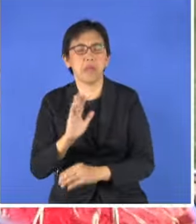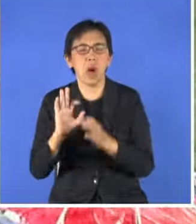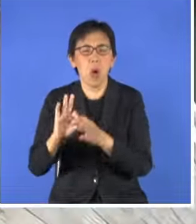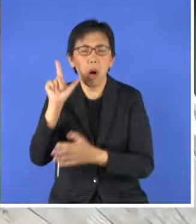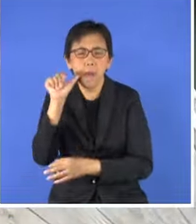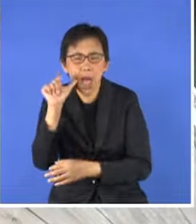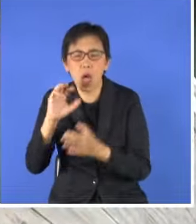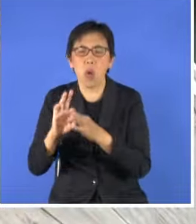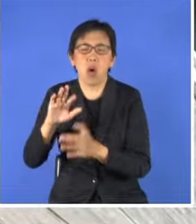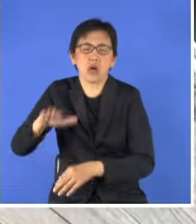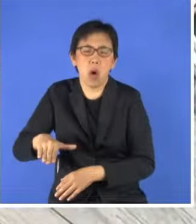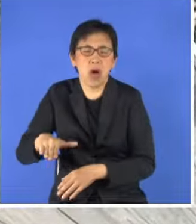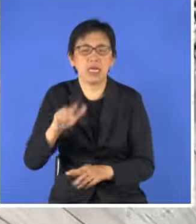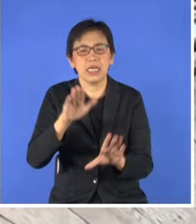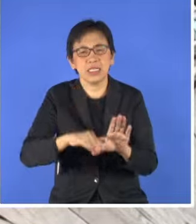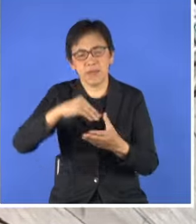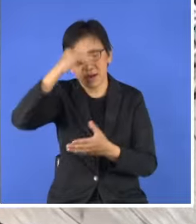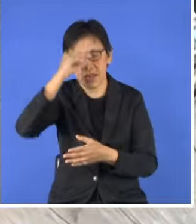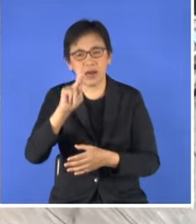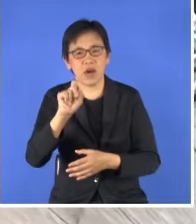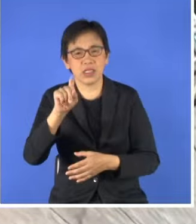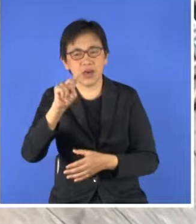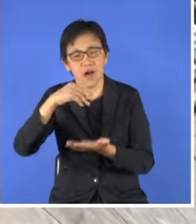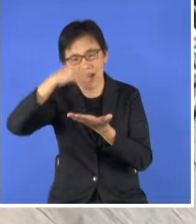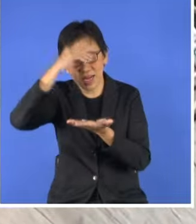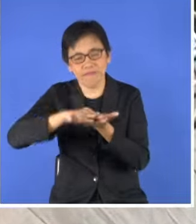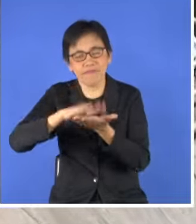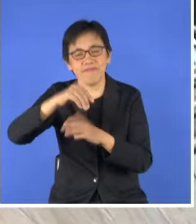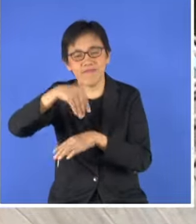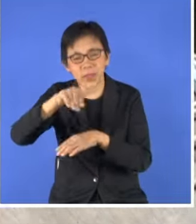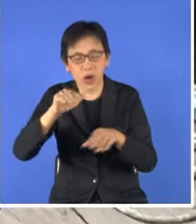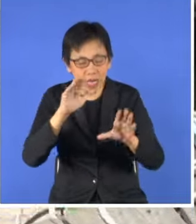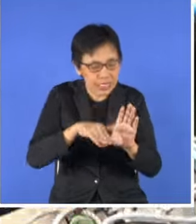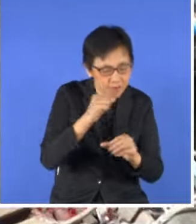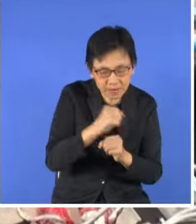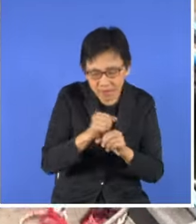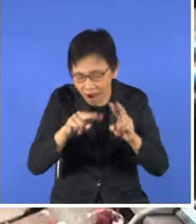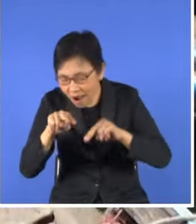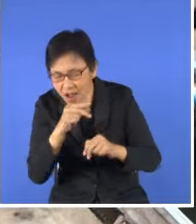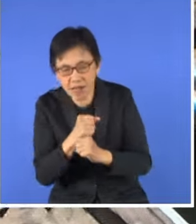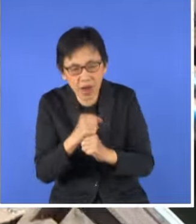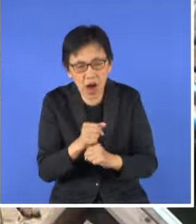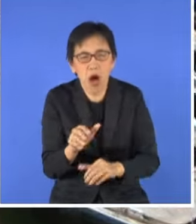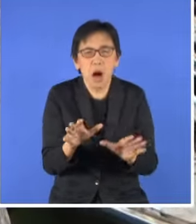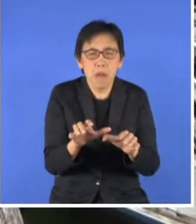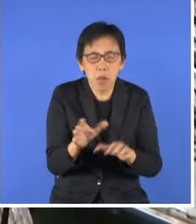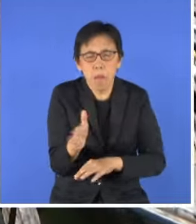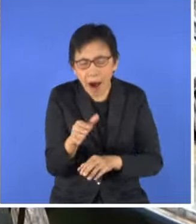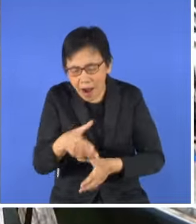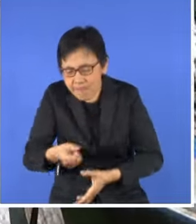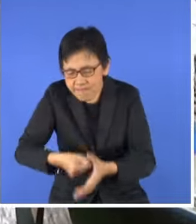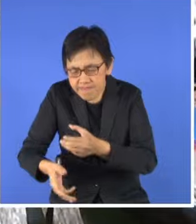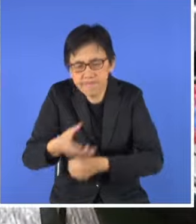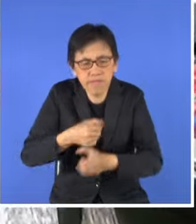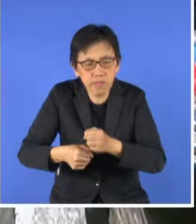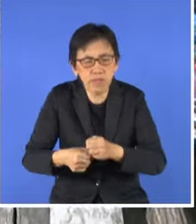ห่วงน้องก็เลยไปสมัครเรียนกสนไว้แลก็ออกไปหาหางานเนี่ยเลี้ยงน้องนะไปจับปูจับปลามาเลี้ยงน้องซึ่งหลานคน